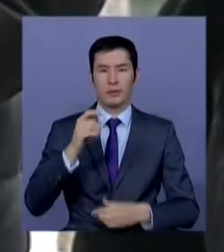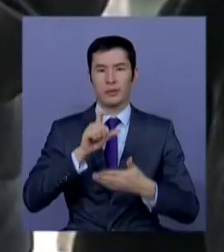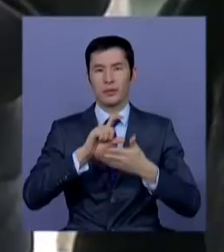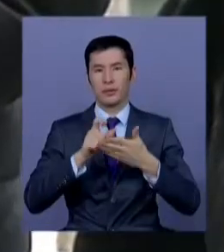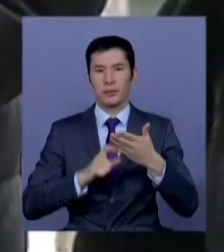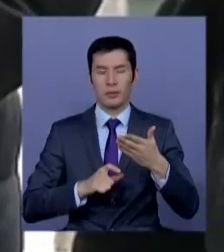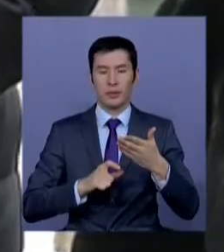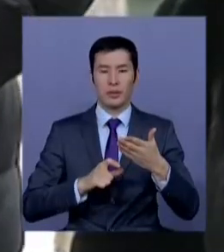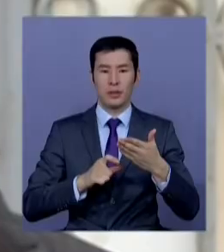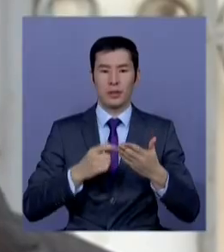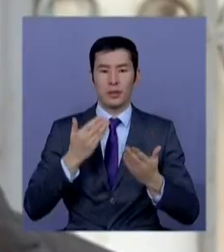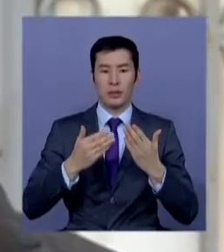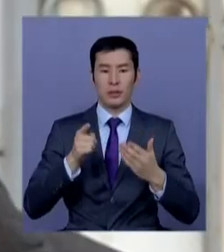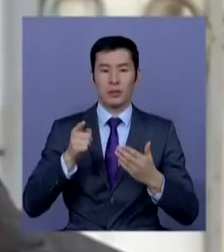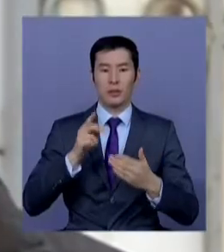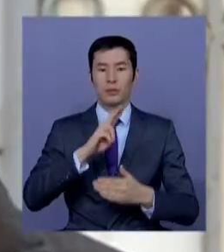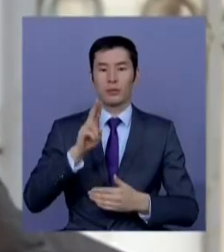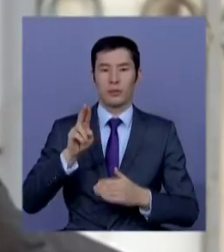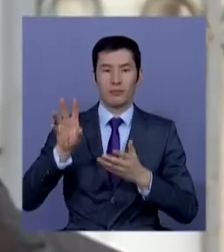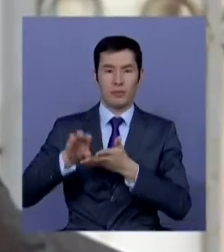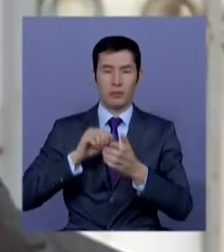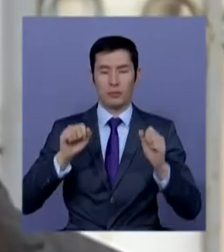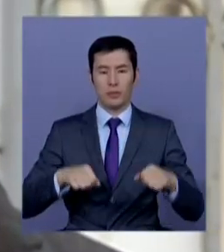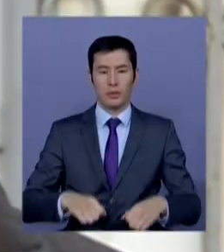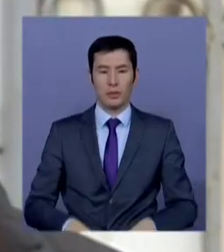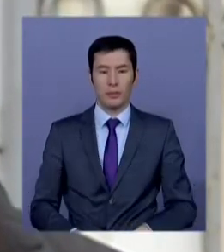келсе, қаламгерге жүгінетініміз рас қой әлі.